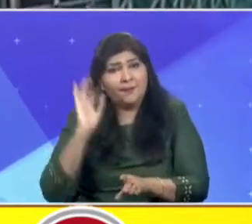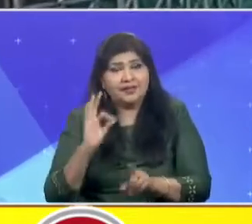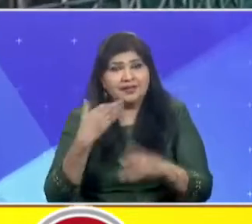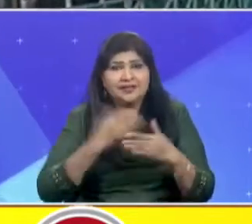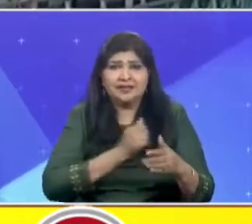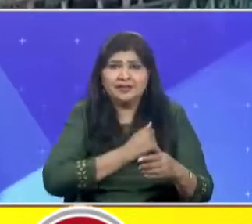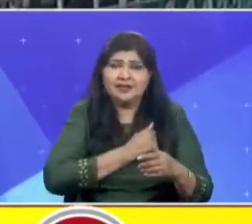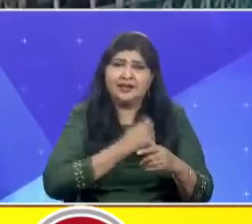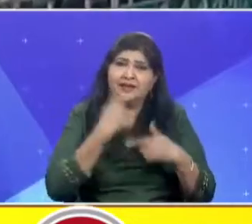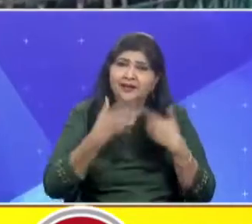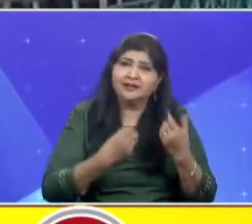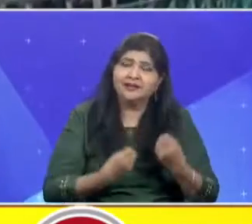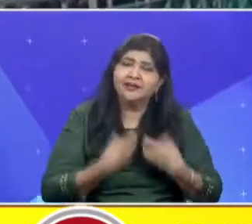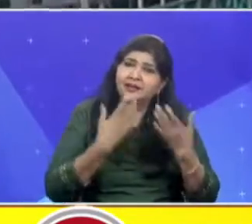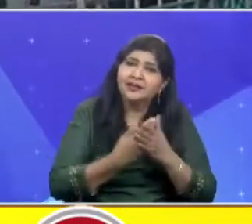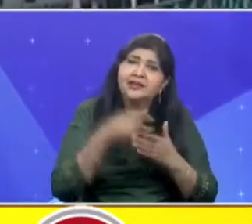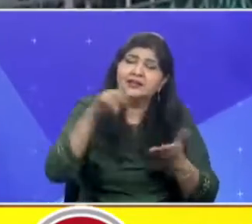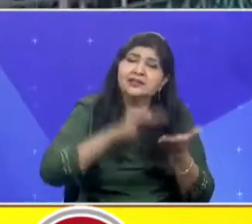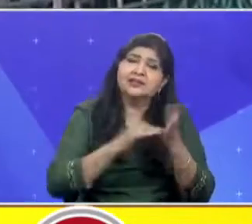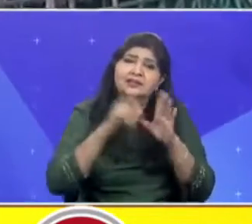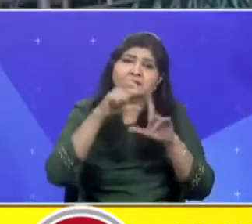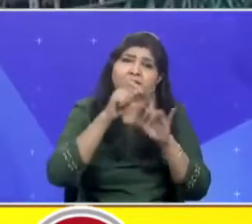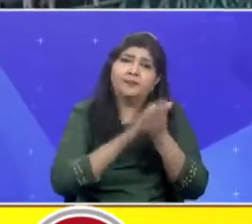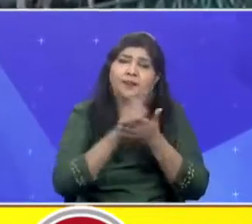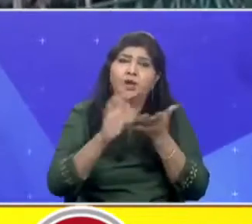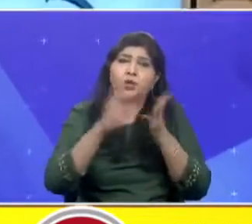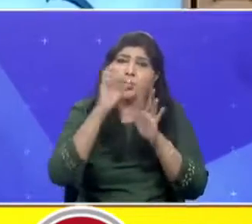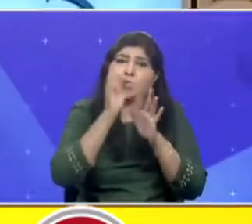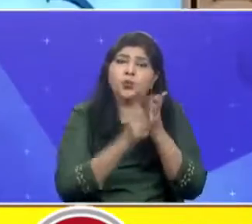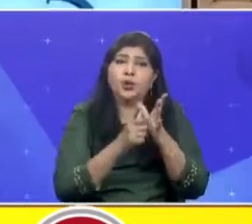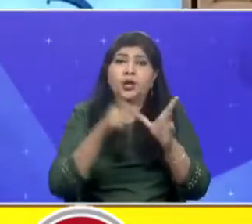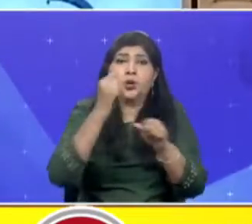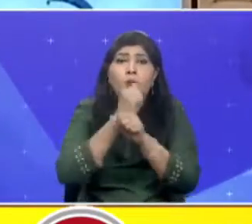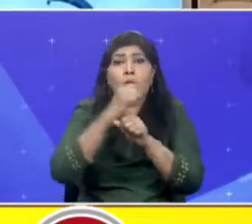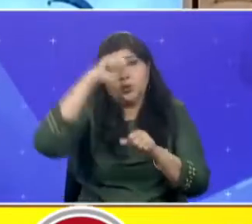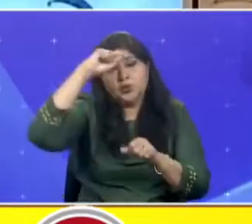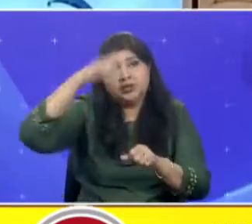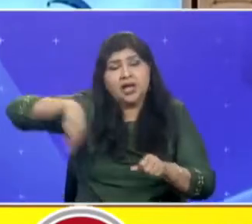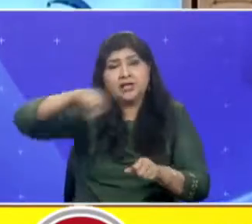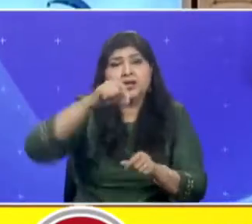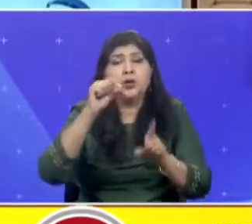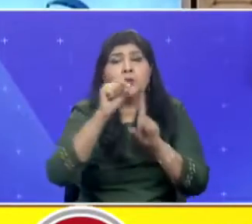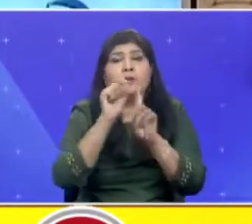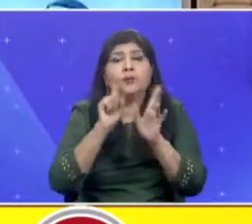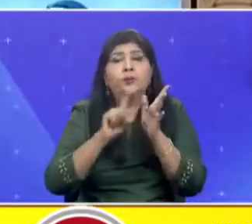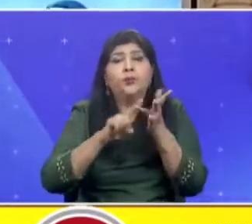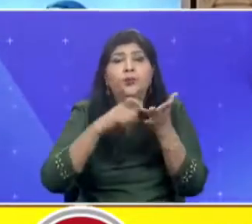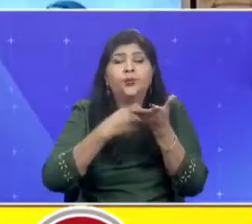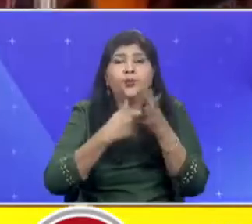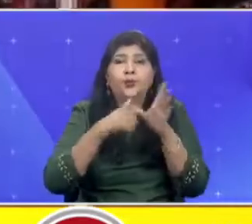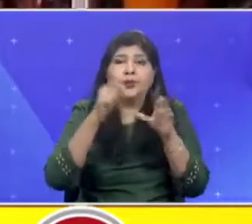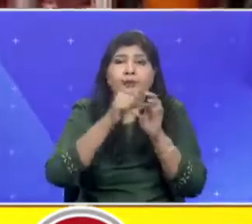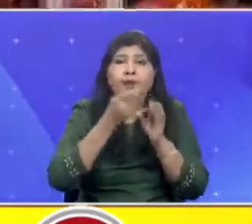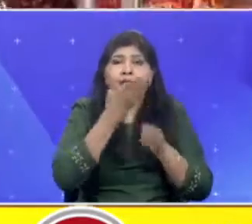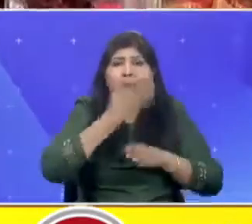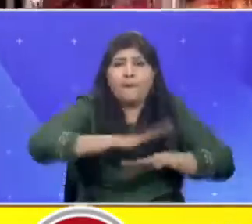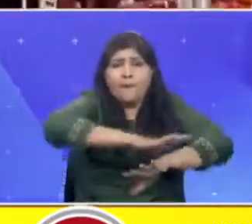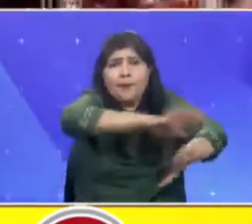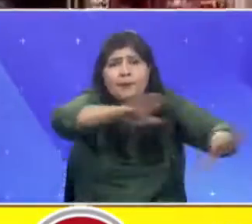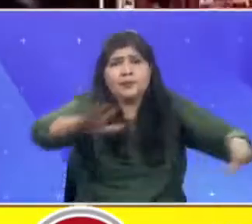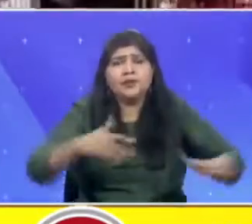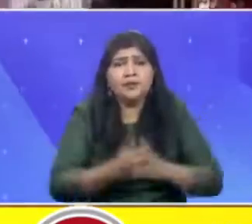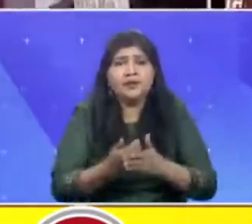साथियों, माधवपुर मेला गुजरात के पोरबंदर में समंदर के पास